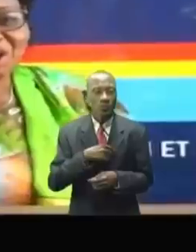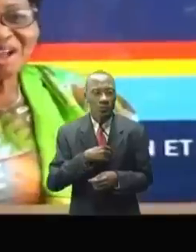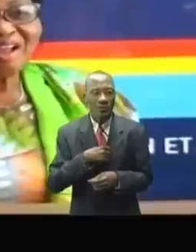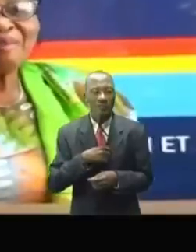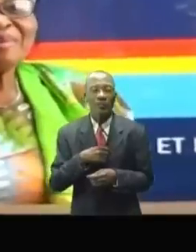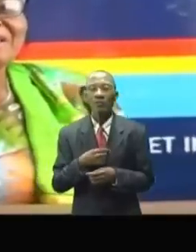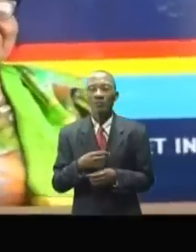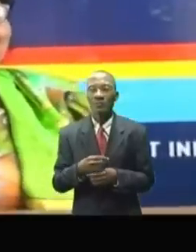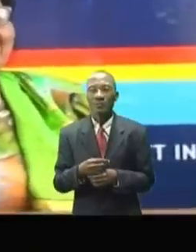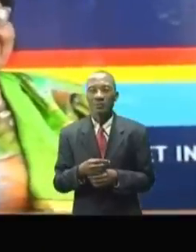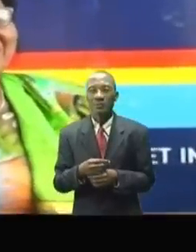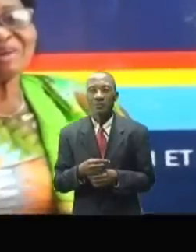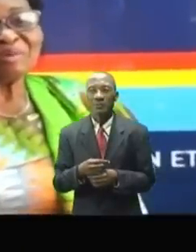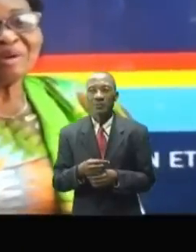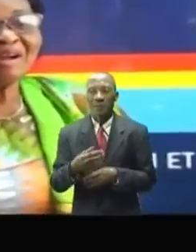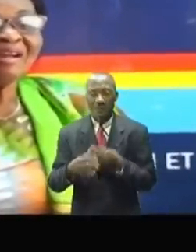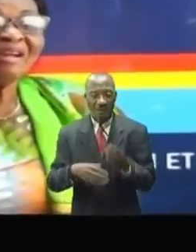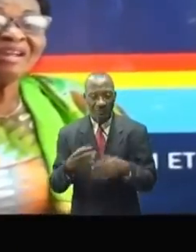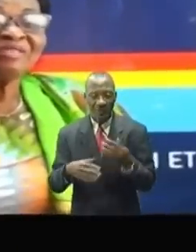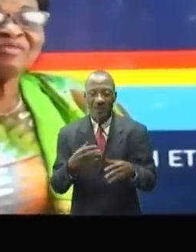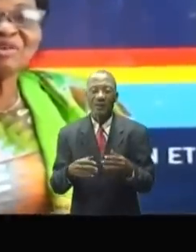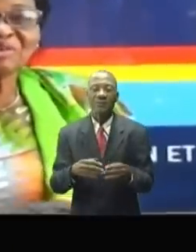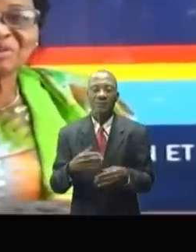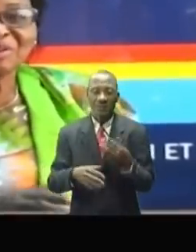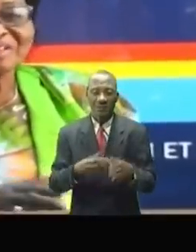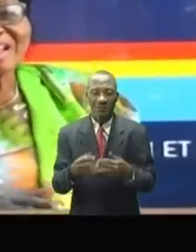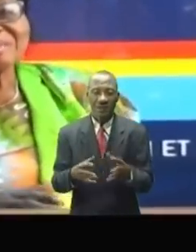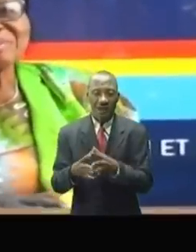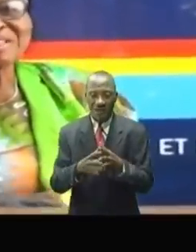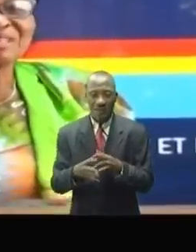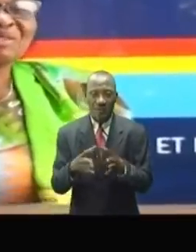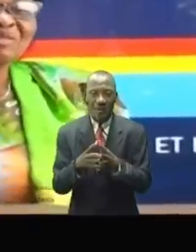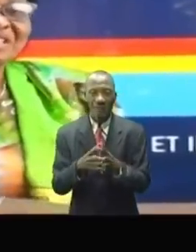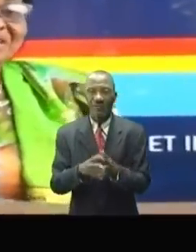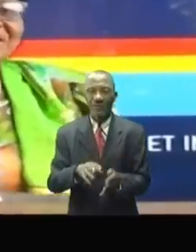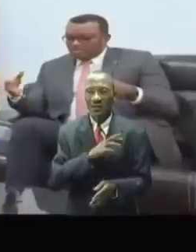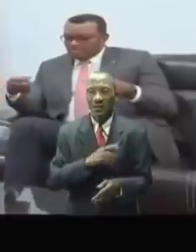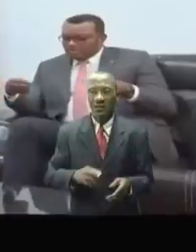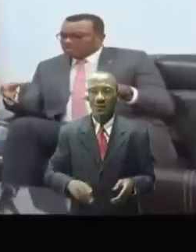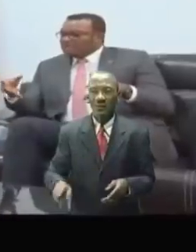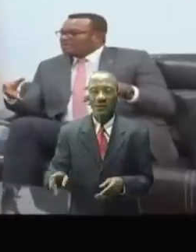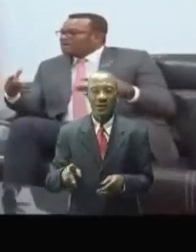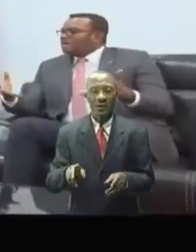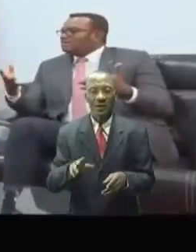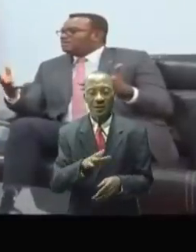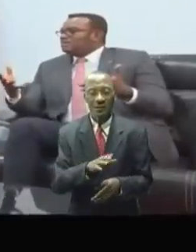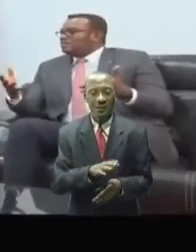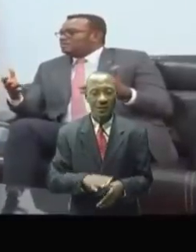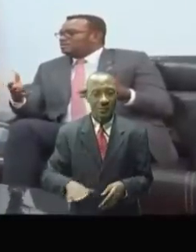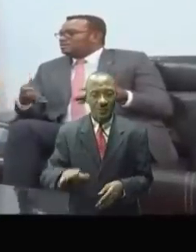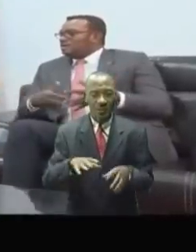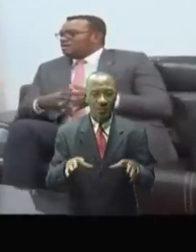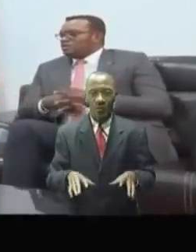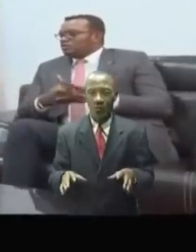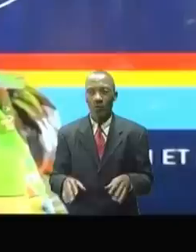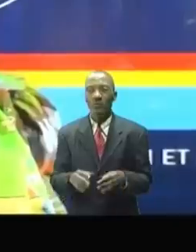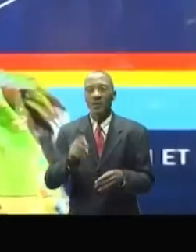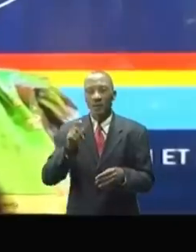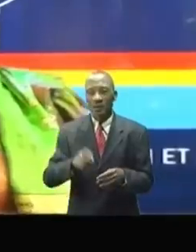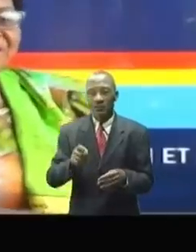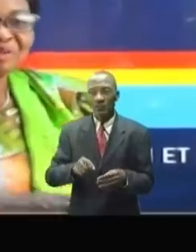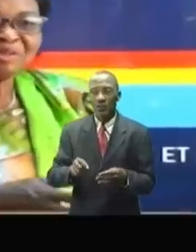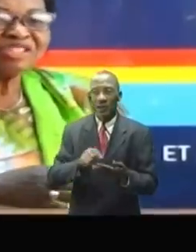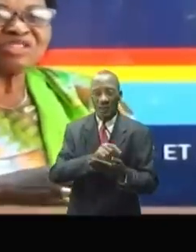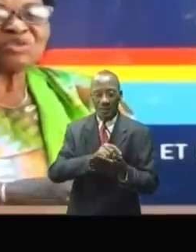les gens, mais ils vont travailler comment ? Il faut que l'administration vienne installer la structure. J'ai reçu des